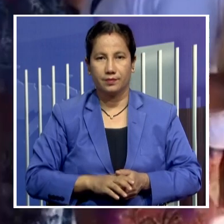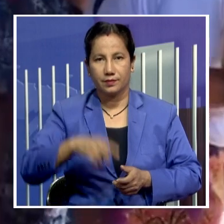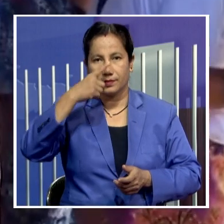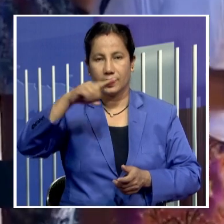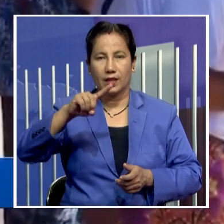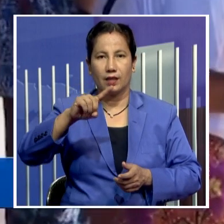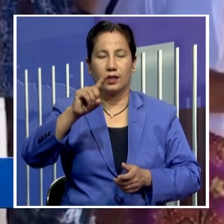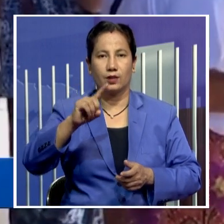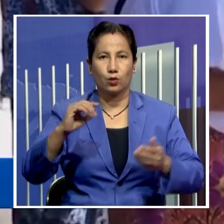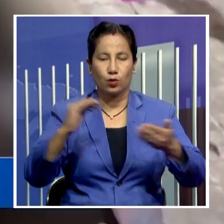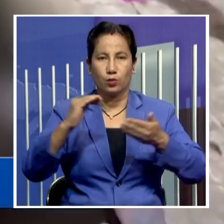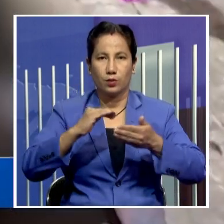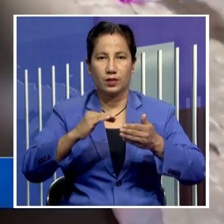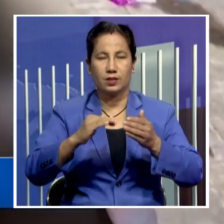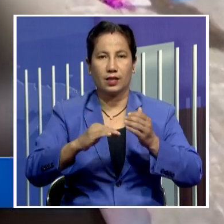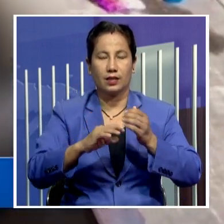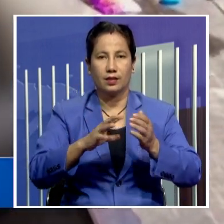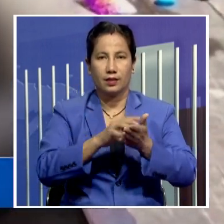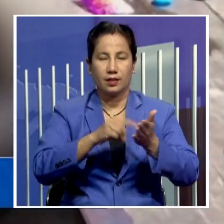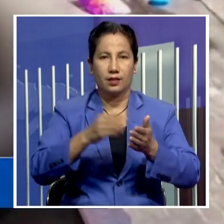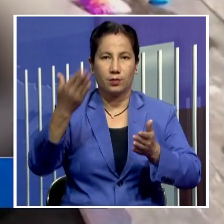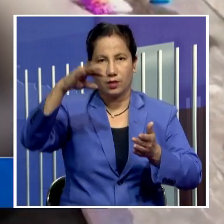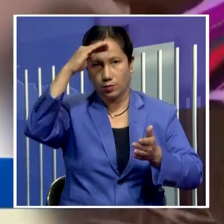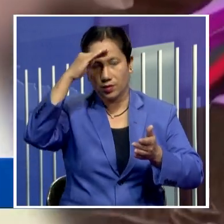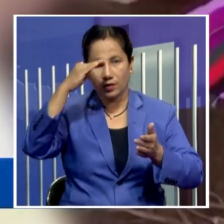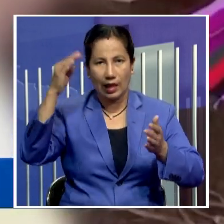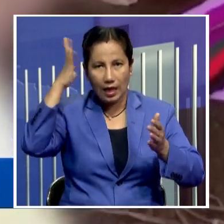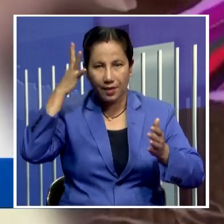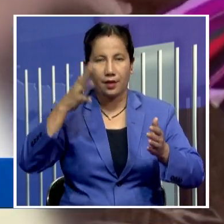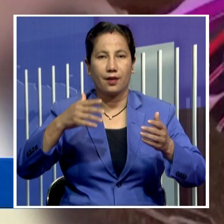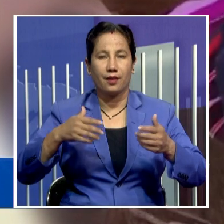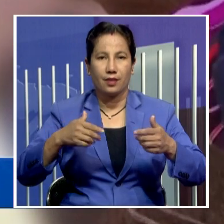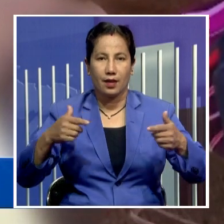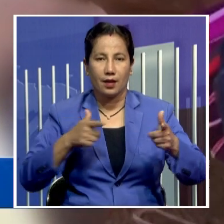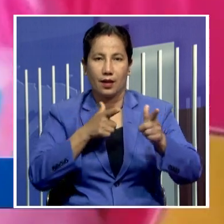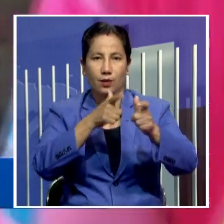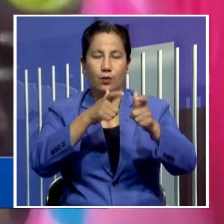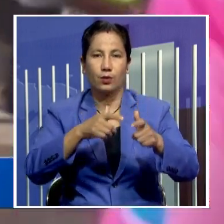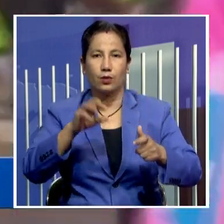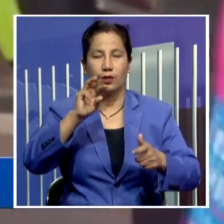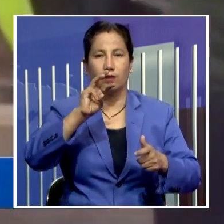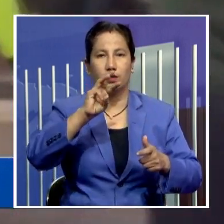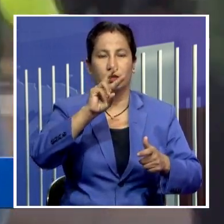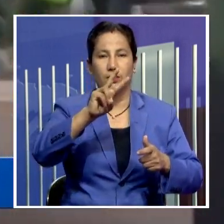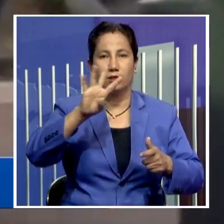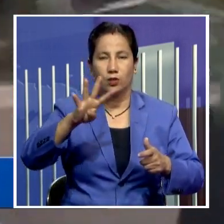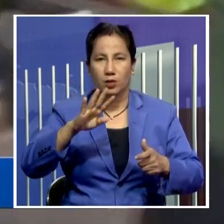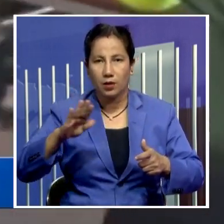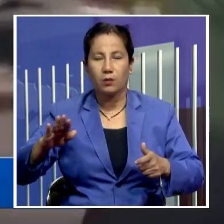थाइल्यान्डको शिशु स्याहार केन्द्रमा एकजना पूर्व प्रहरीद्वारा अन्धाधुन्धा गोली प्रहार। 24 बालबालिका सहित 36 जनाको ज्यान